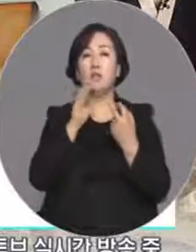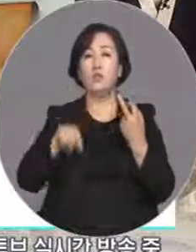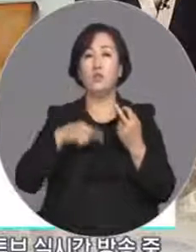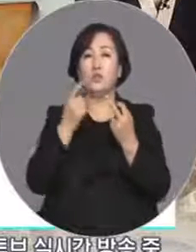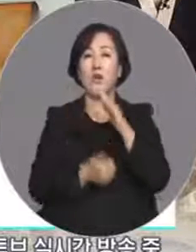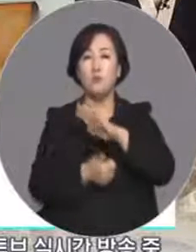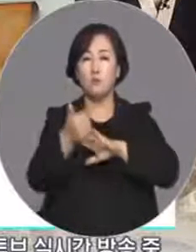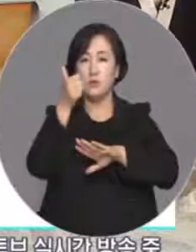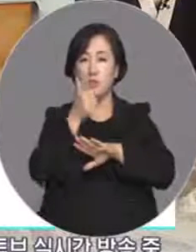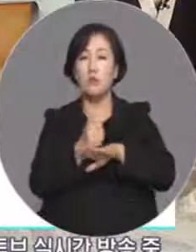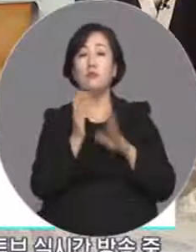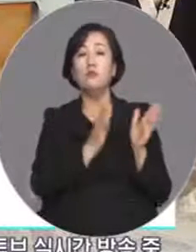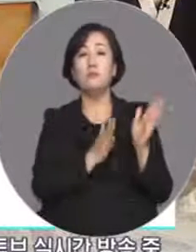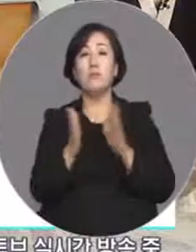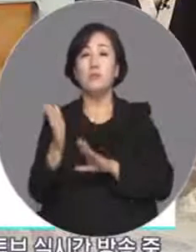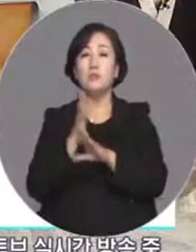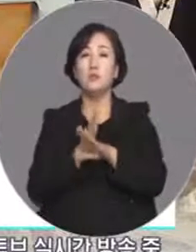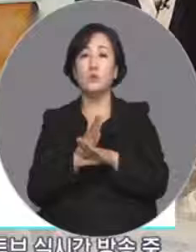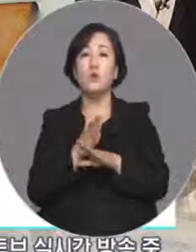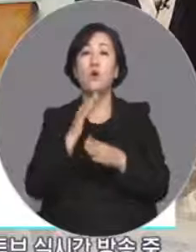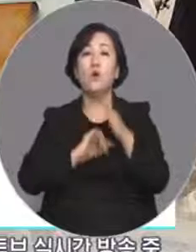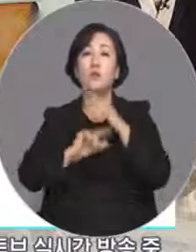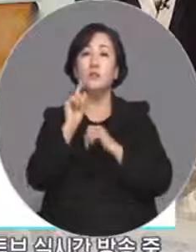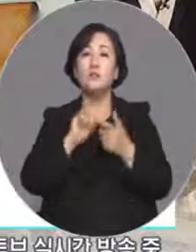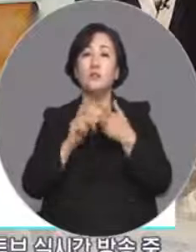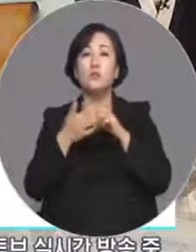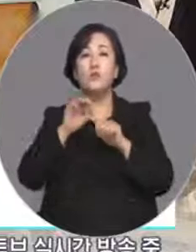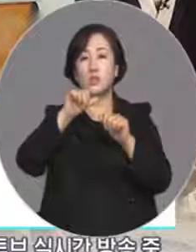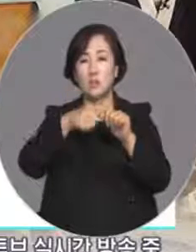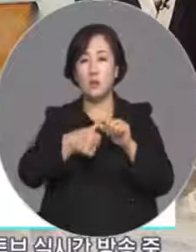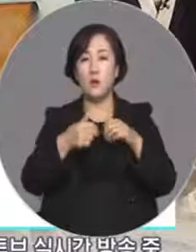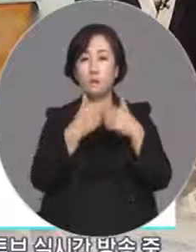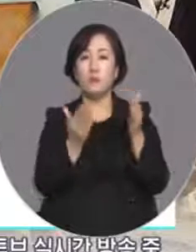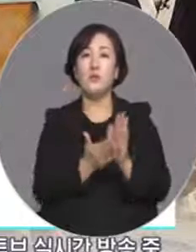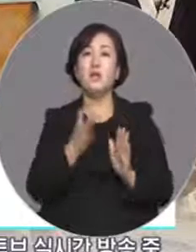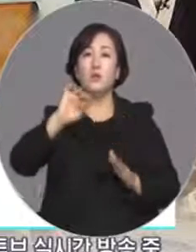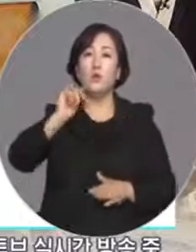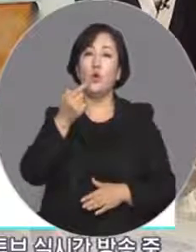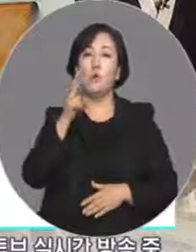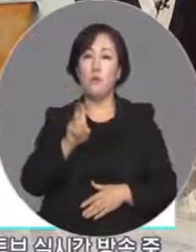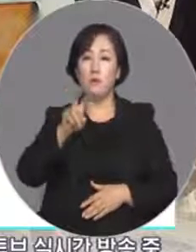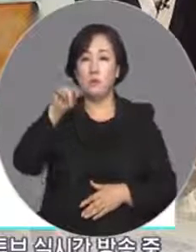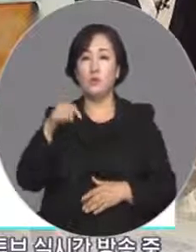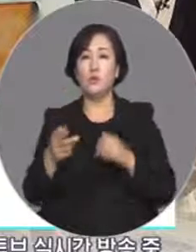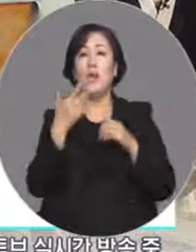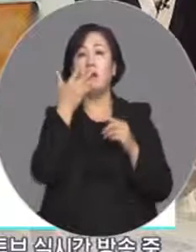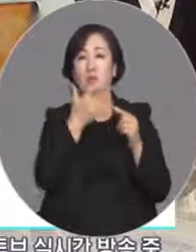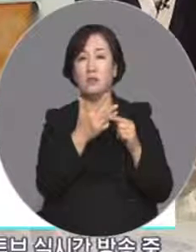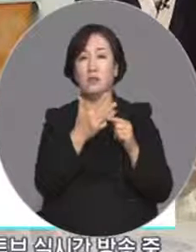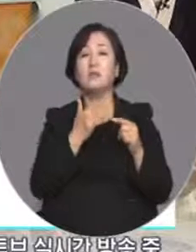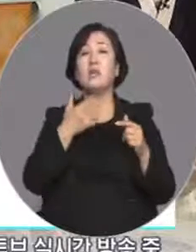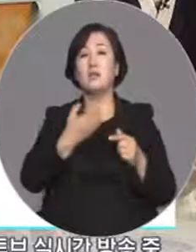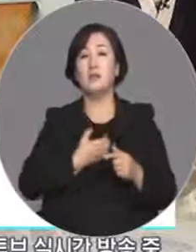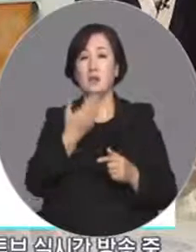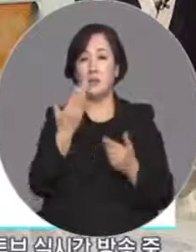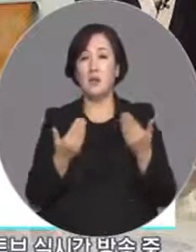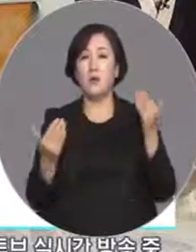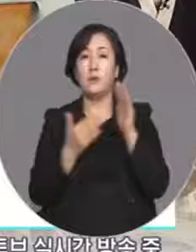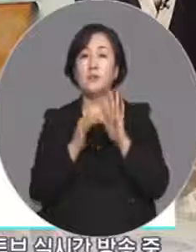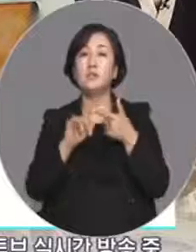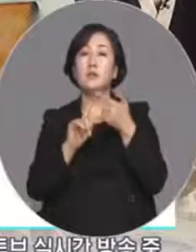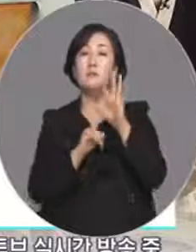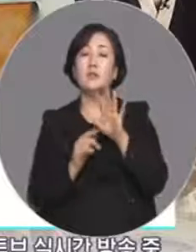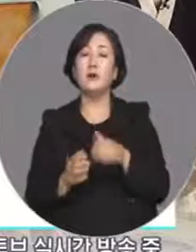불씨를 살렸습니다. 울주 해뜨미 씨름단의 노범수 선수는 여덟 번째 장사 타이틀을 차지했습니다. 스포츠